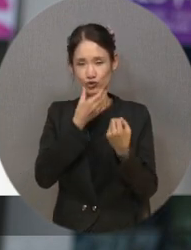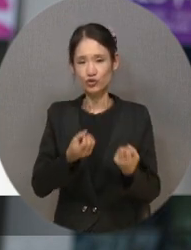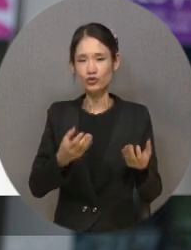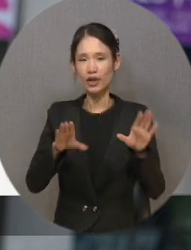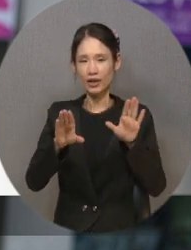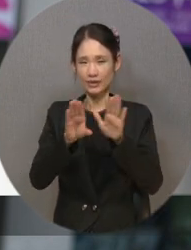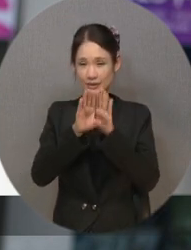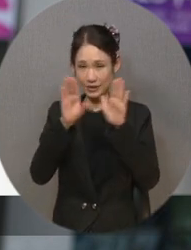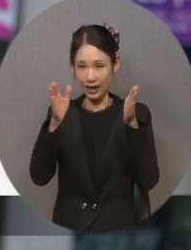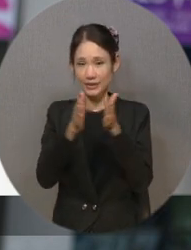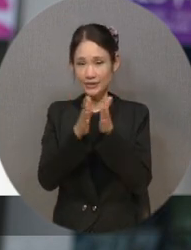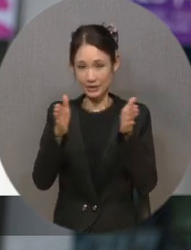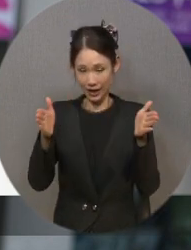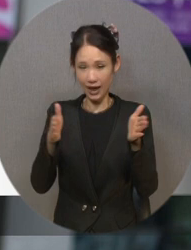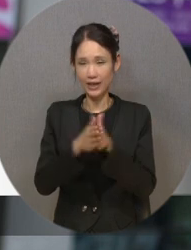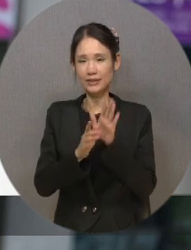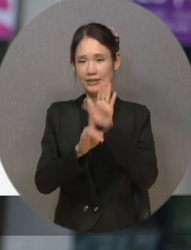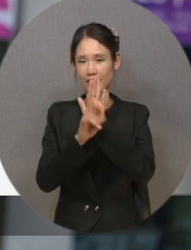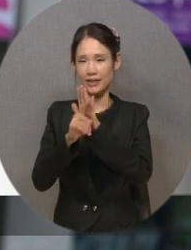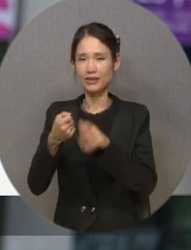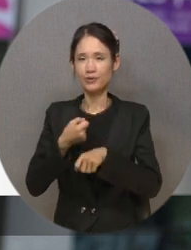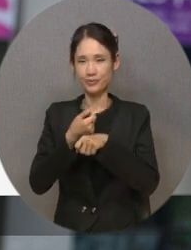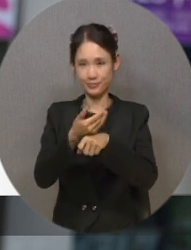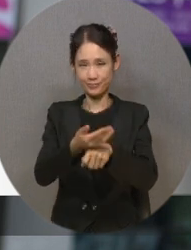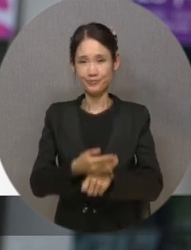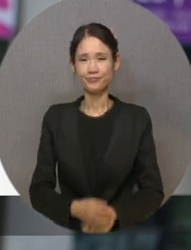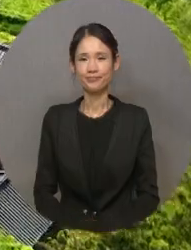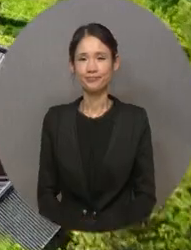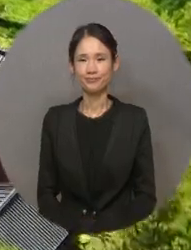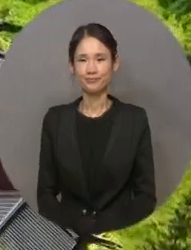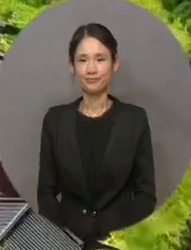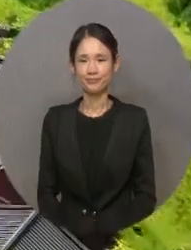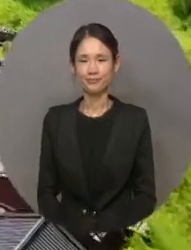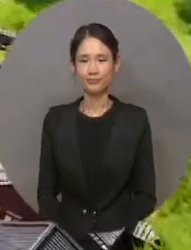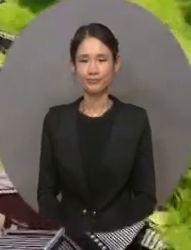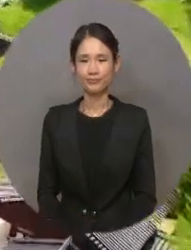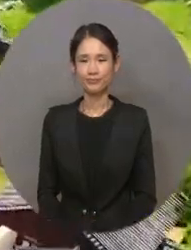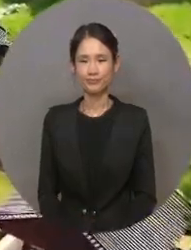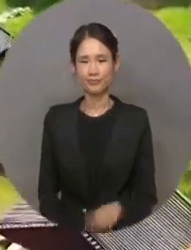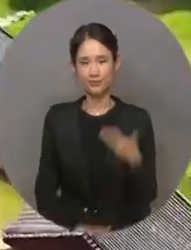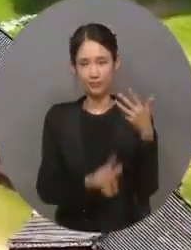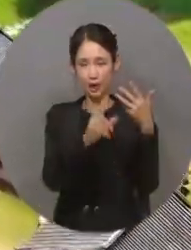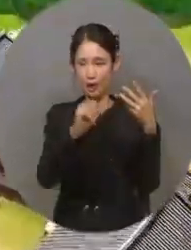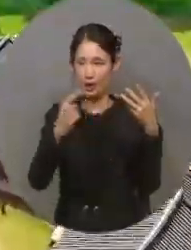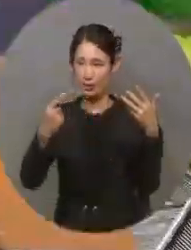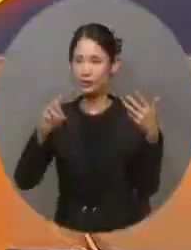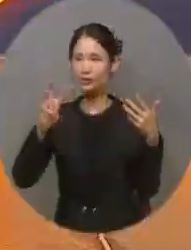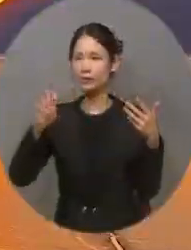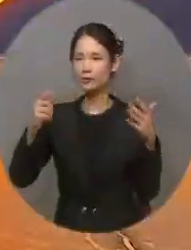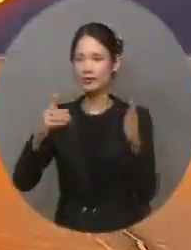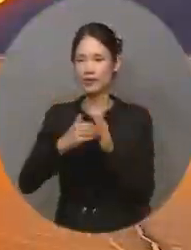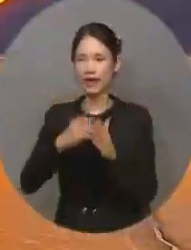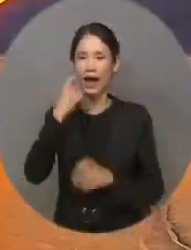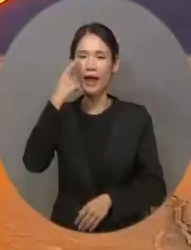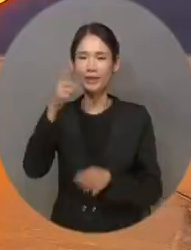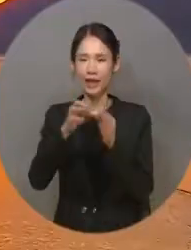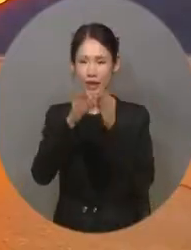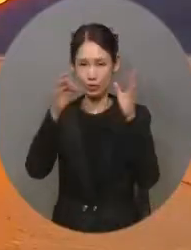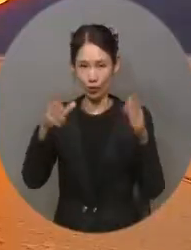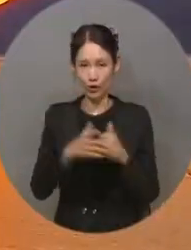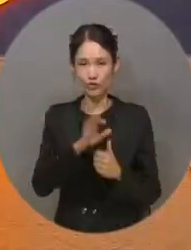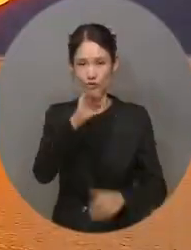알렸습니다. 자세한 소식 김정현 기자입니다. 이달 1일부터 31일까지 한 달간